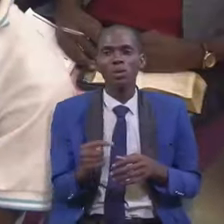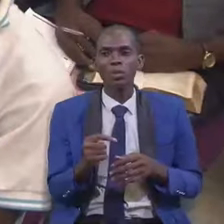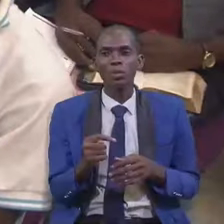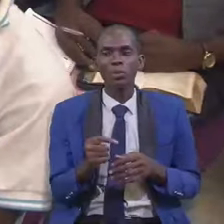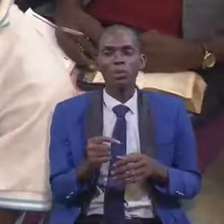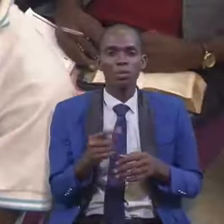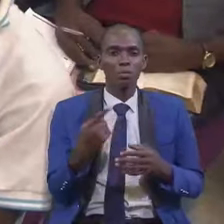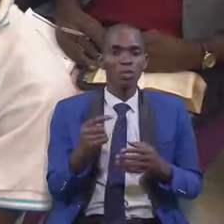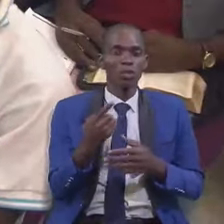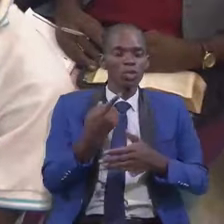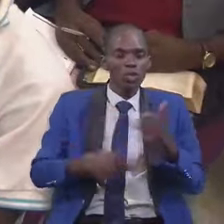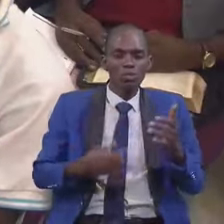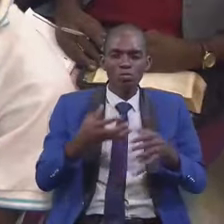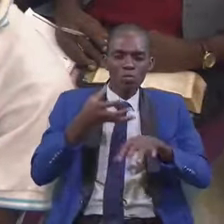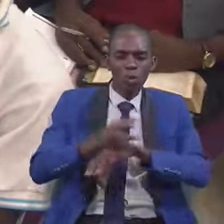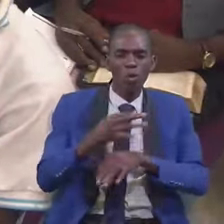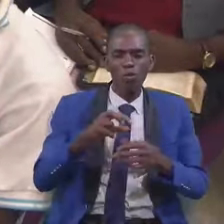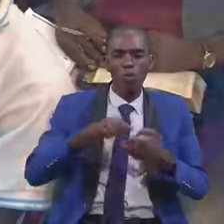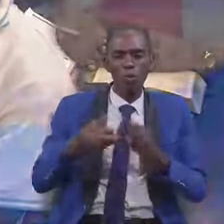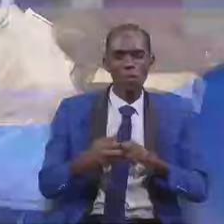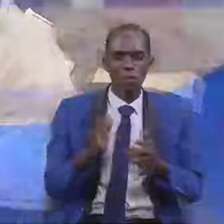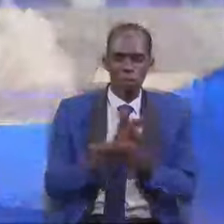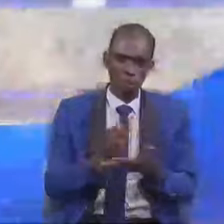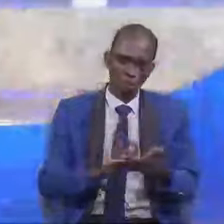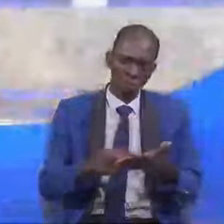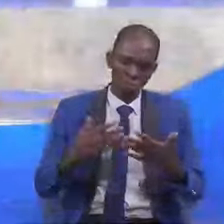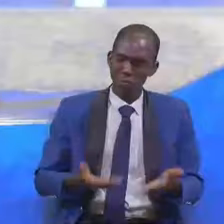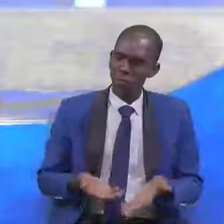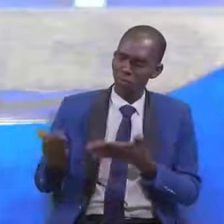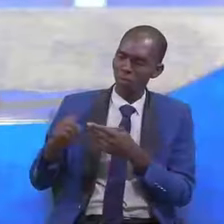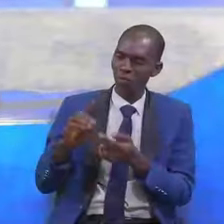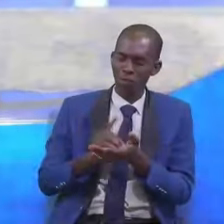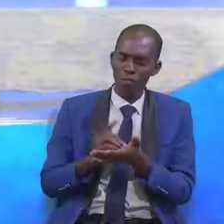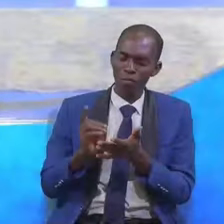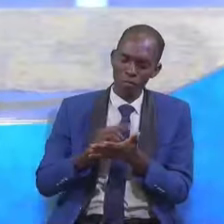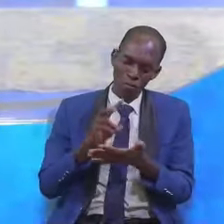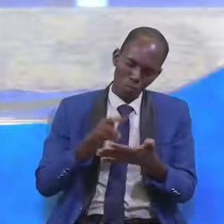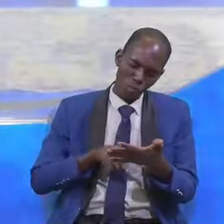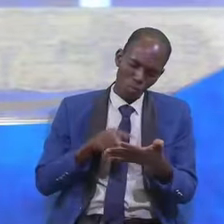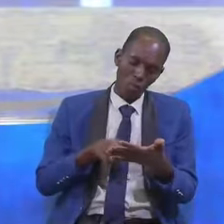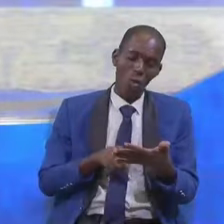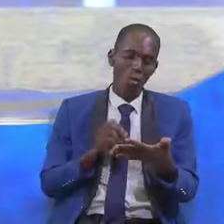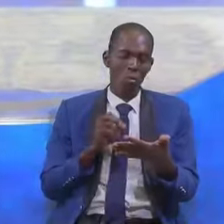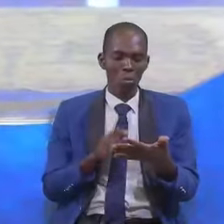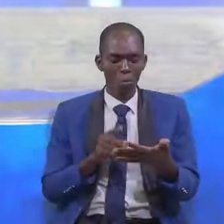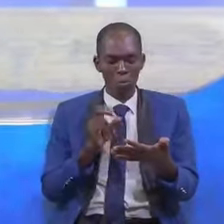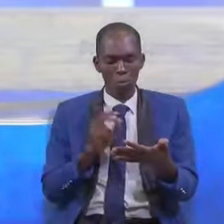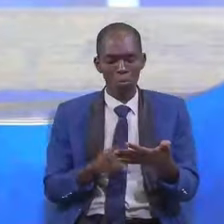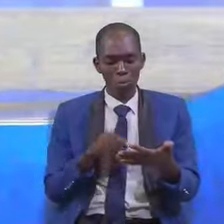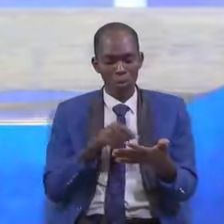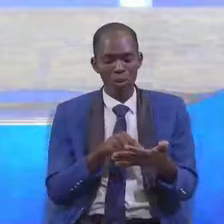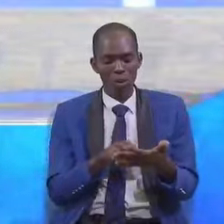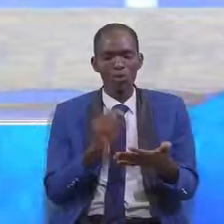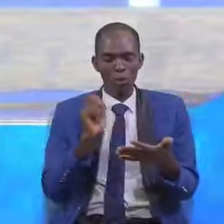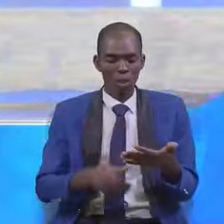vous redonnez cela au docteur. Il dit que d'accord, pas de problème. On peut faire ça. On peut vous guérir. On peut.